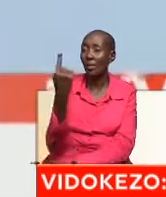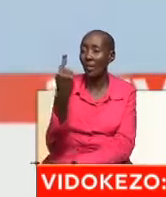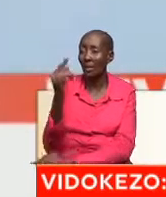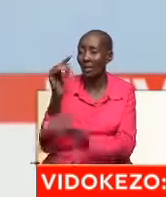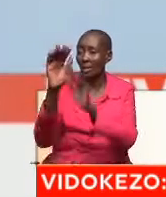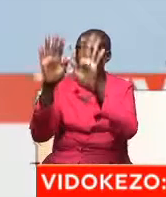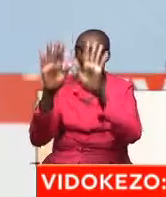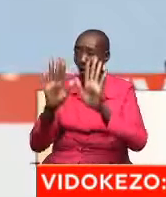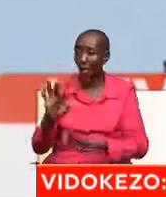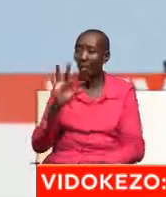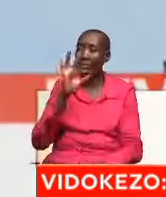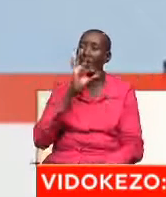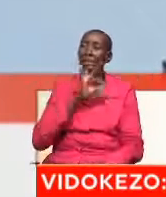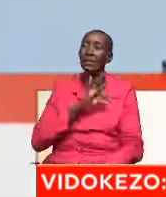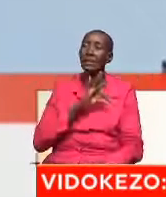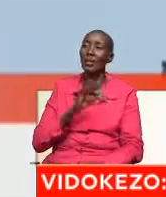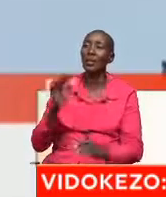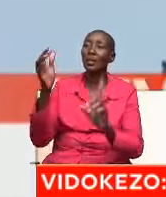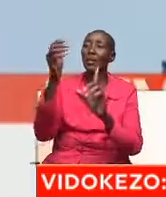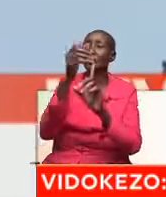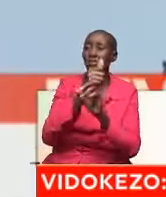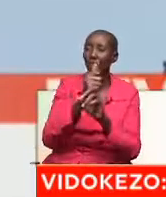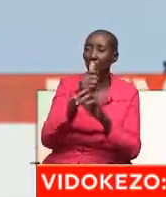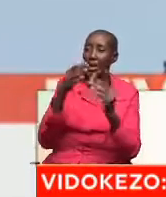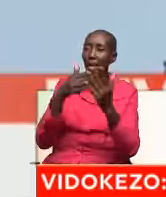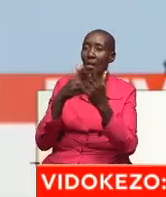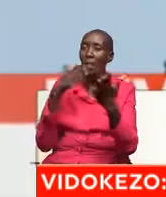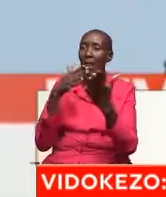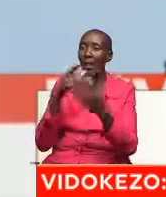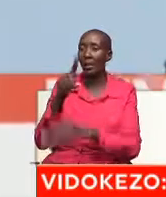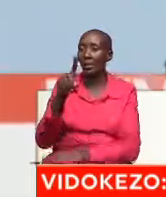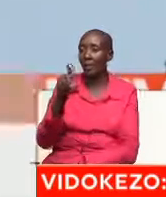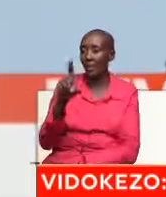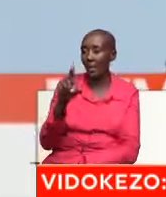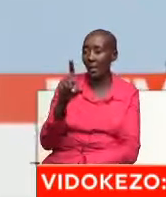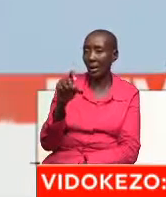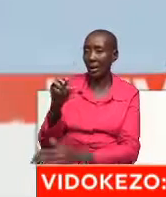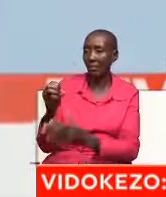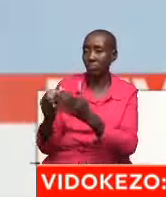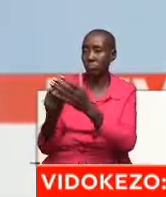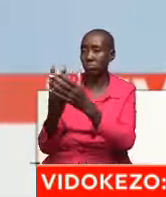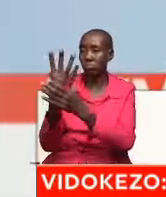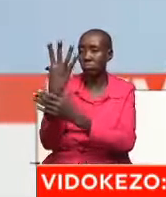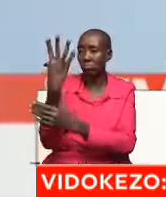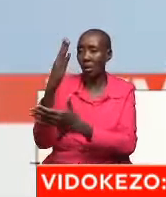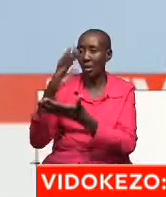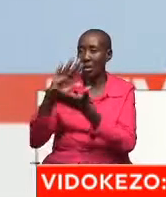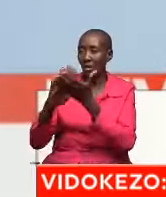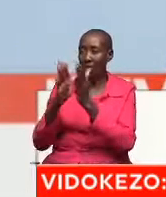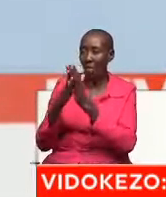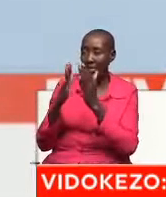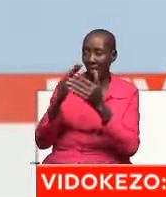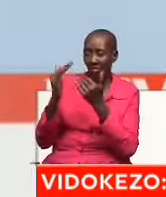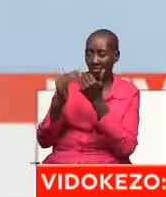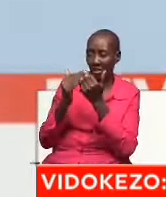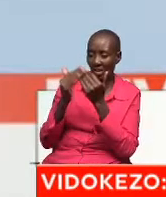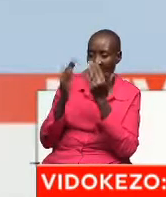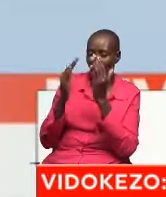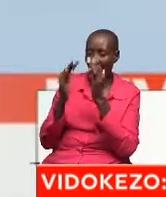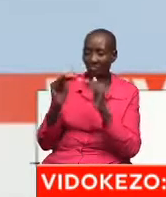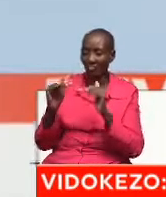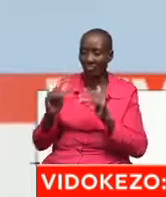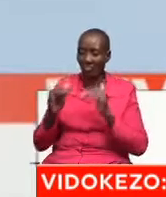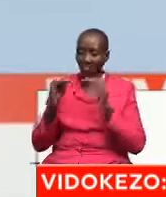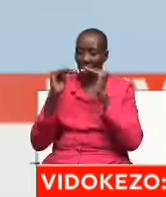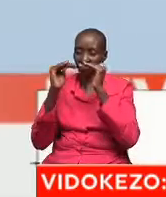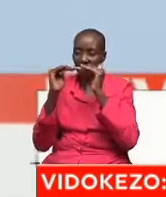gain against a virus which has been thriving with no regard to class, color,